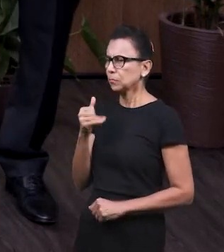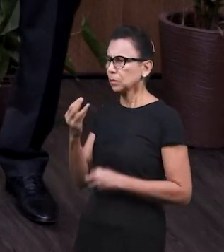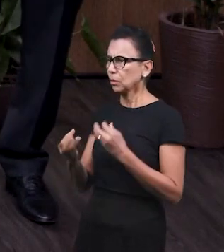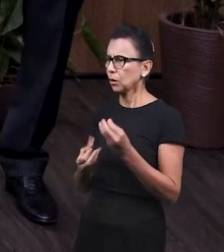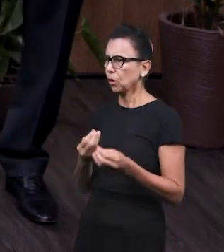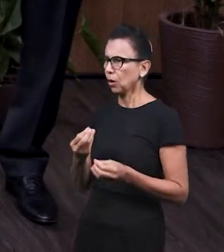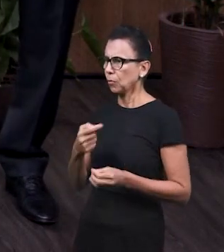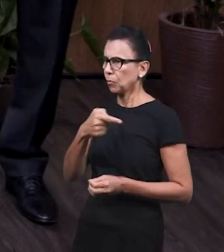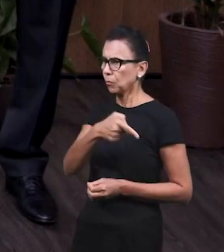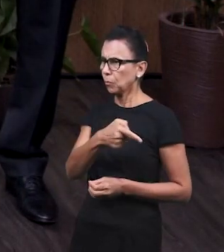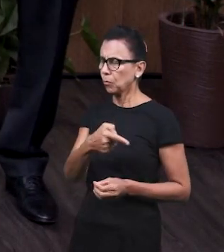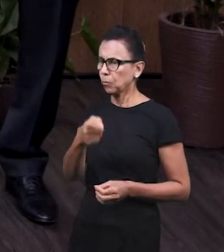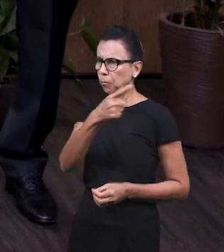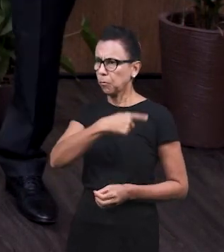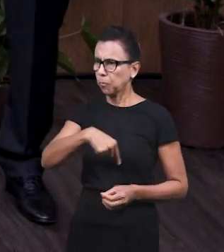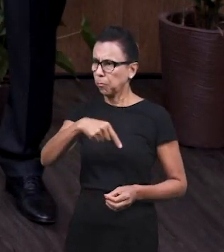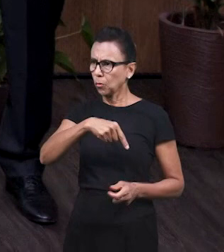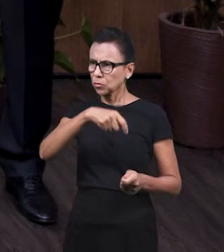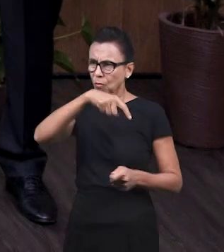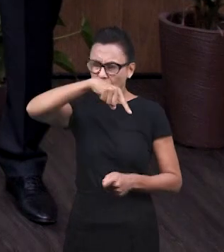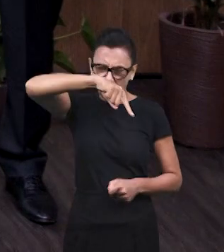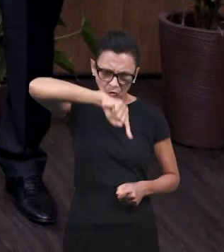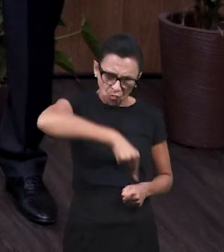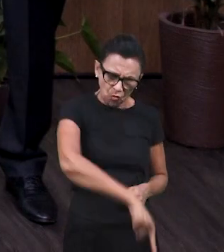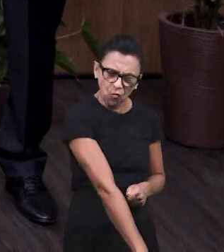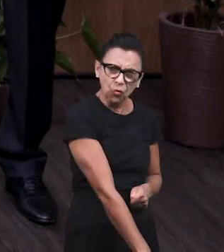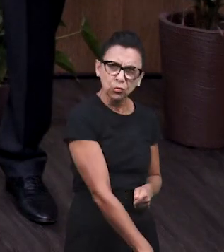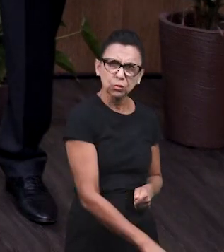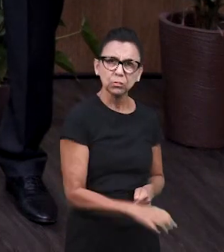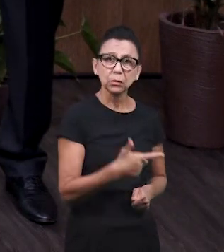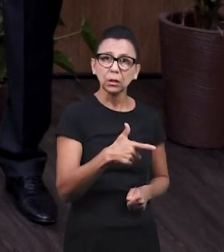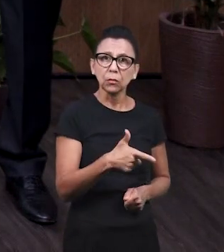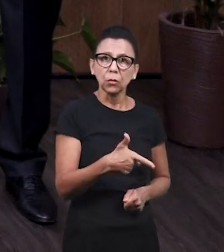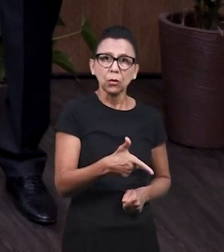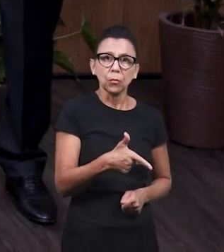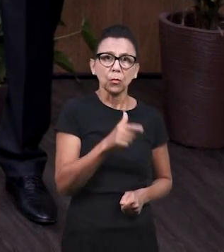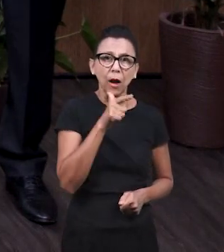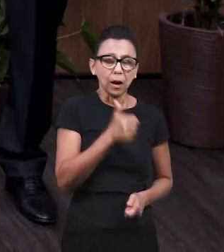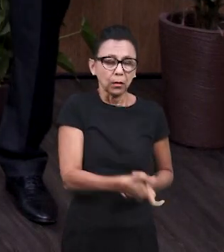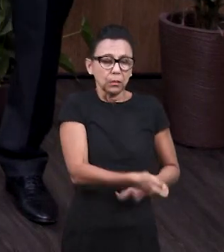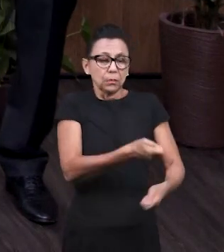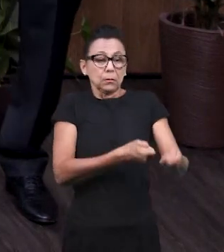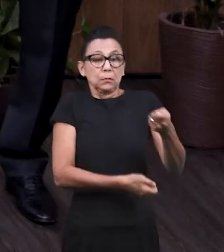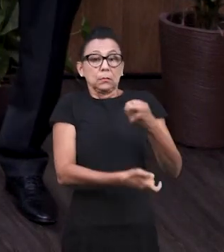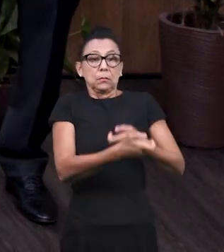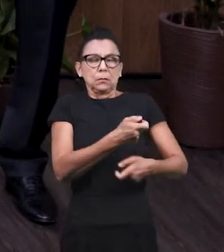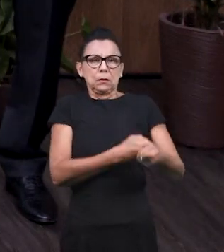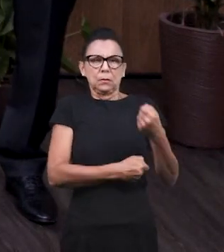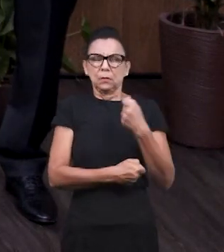pas comment puiser de l'eau. Et elle a rajouté, tu as de l'eau vivante?